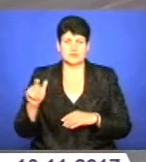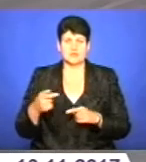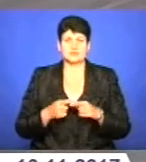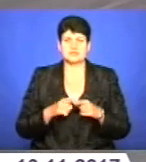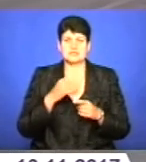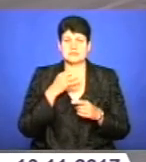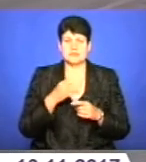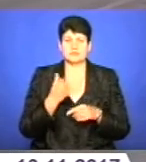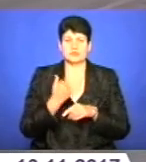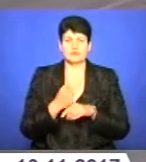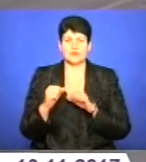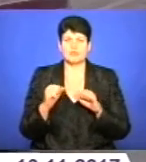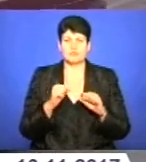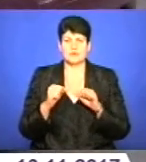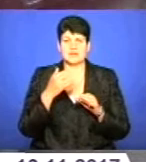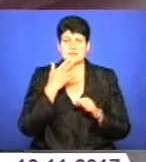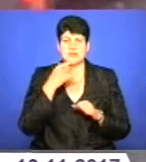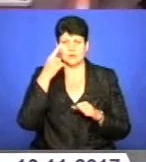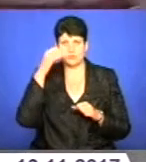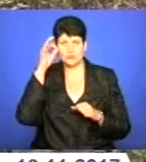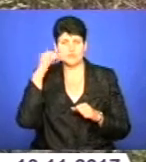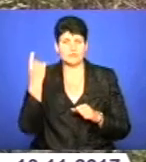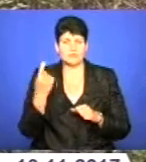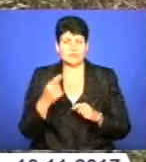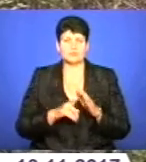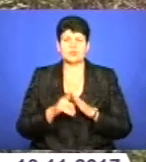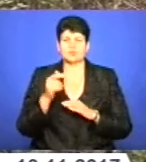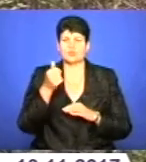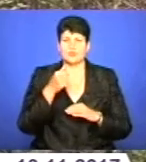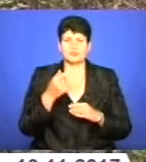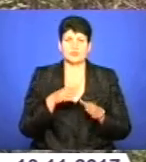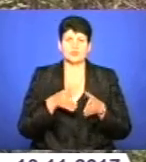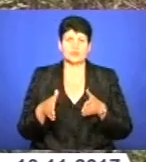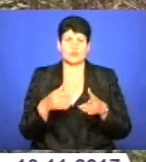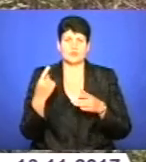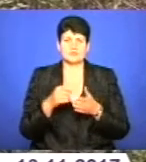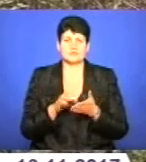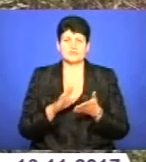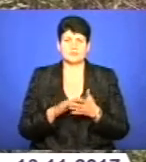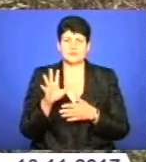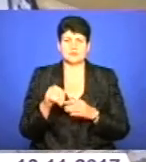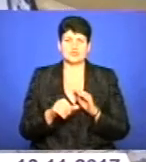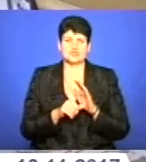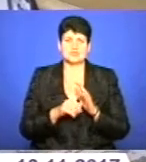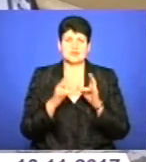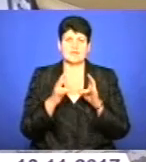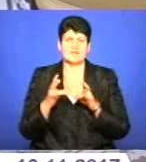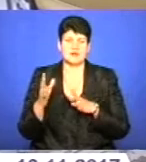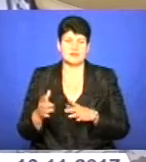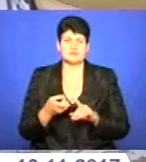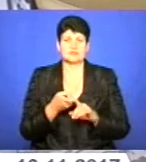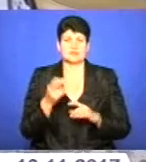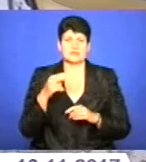управлінні Національної поліції в області. Так, від початку року на дорогах області зареєстрували 506 аварій. Внаслідок